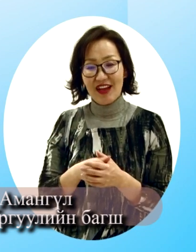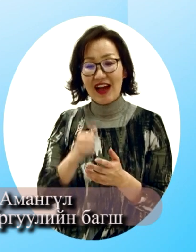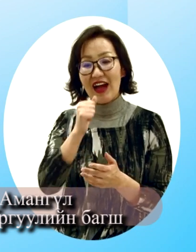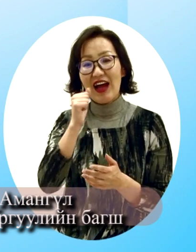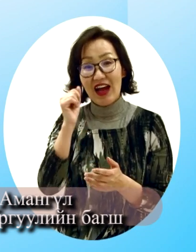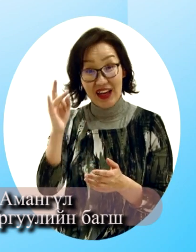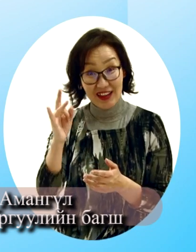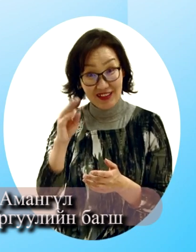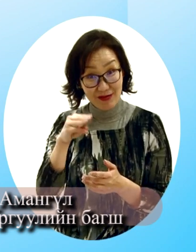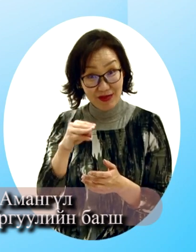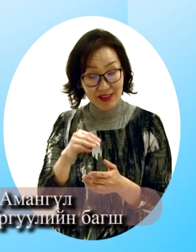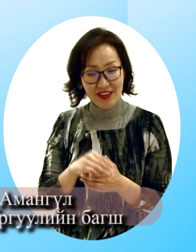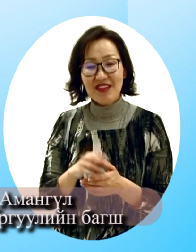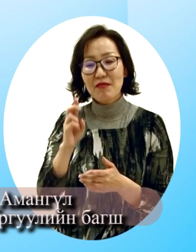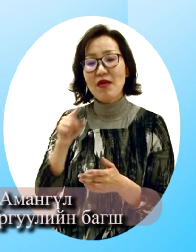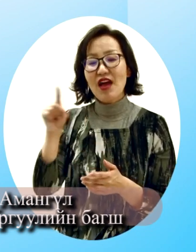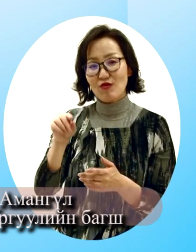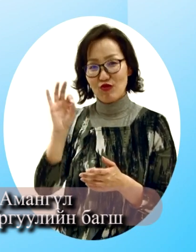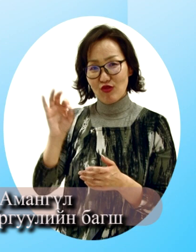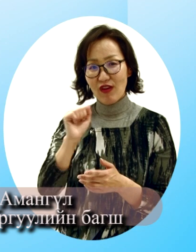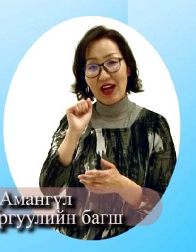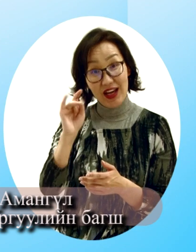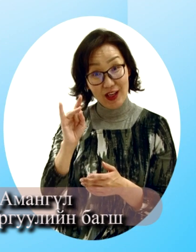бірі неше сағат болады? Есептеңдер.